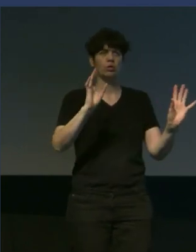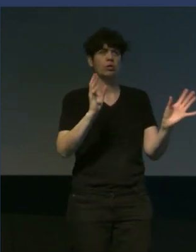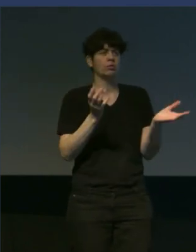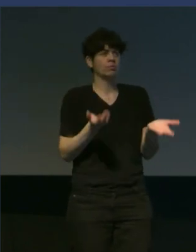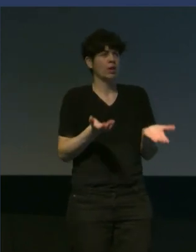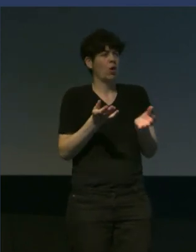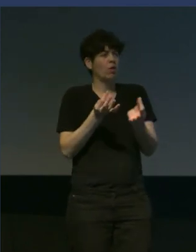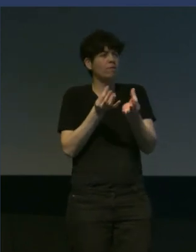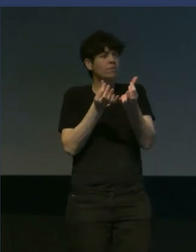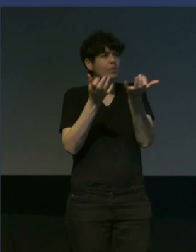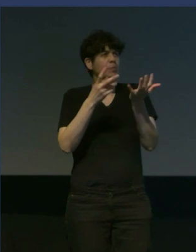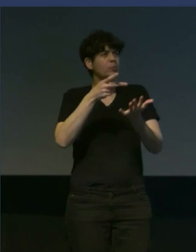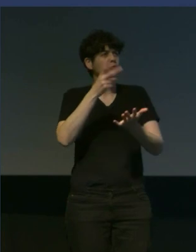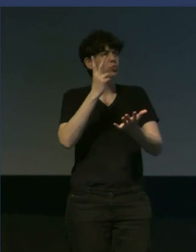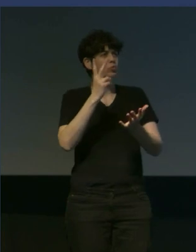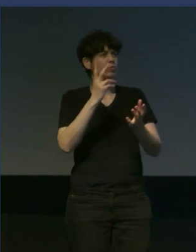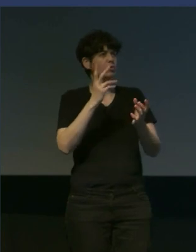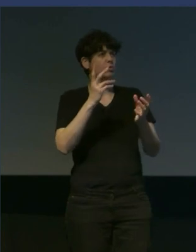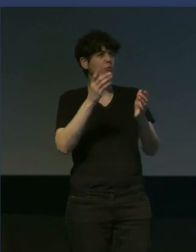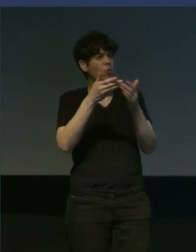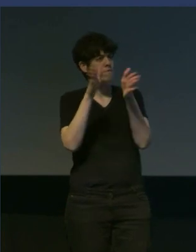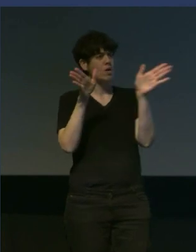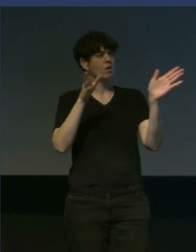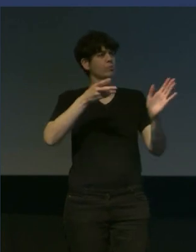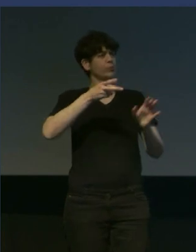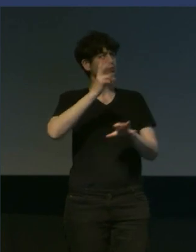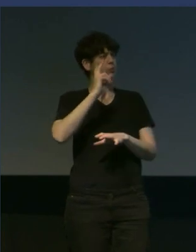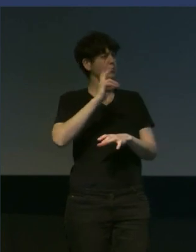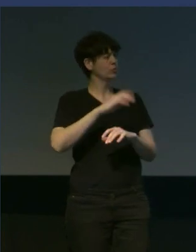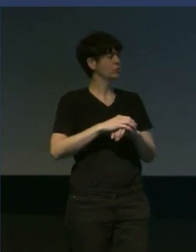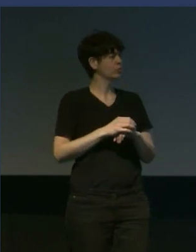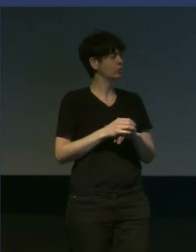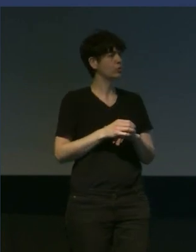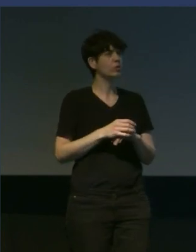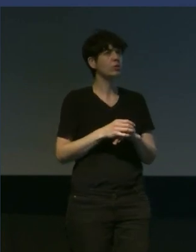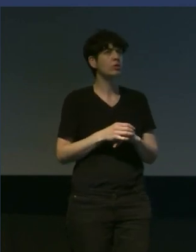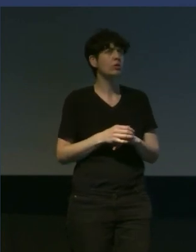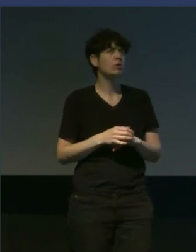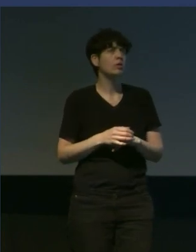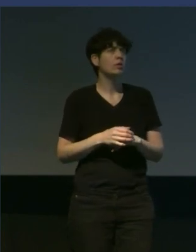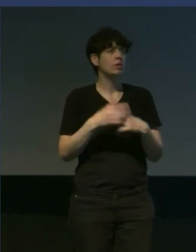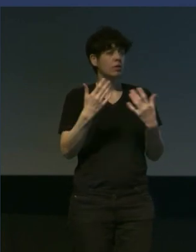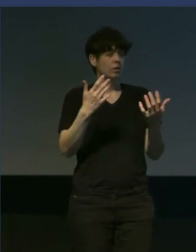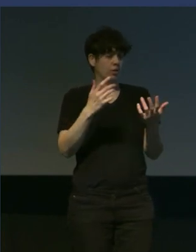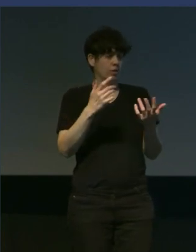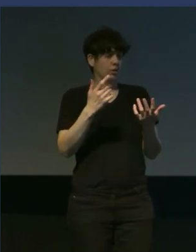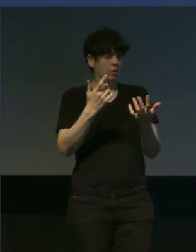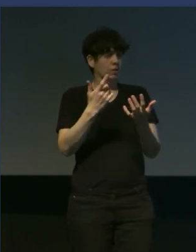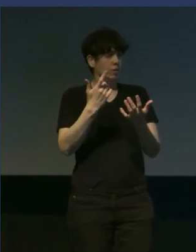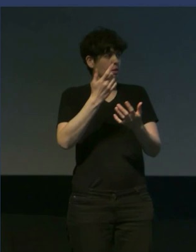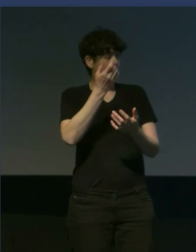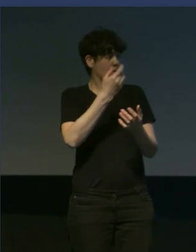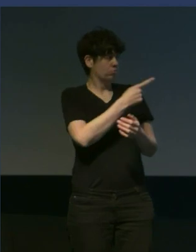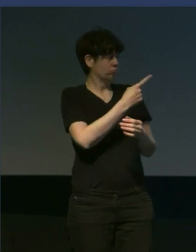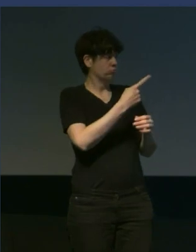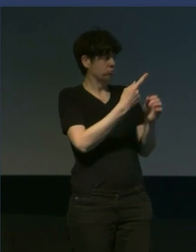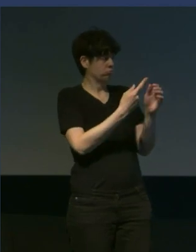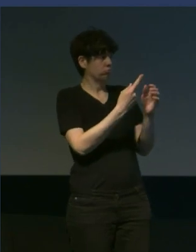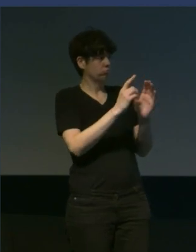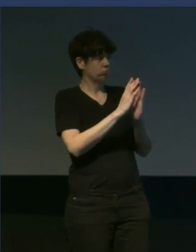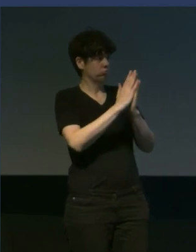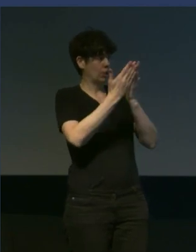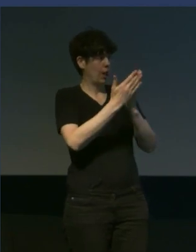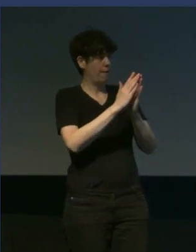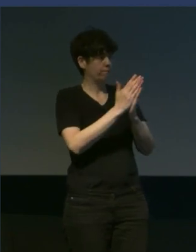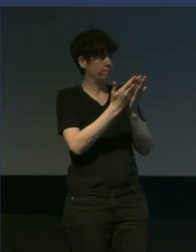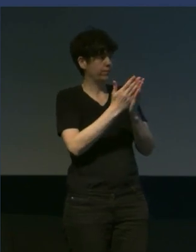arrive à des choses quand même qui sont beaucoup plus ouvertes. Et de ce point de vue, le genre d'initiative que vous avez faite